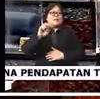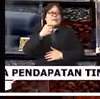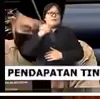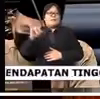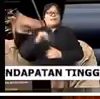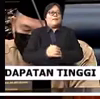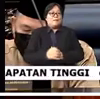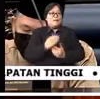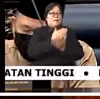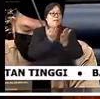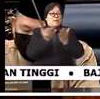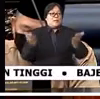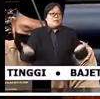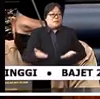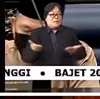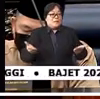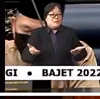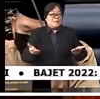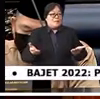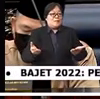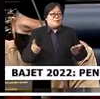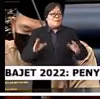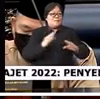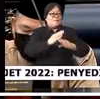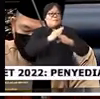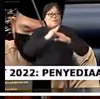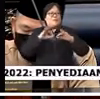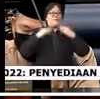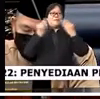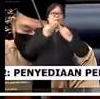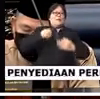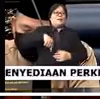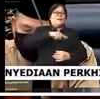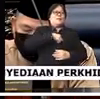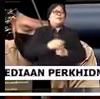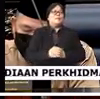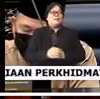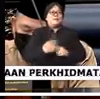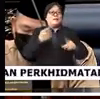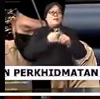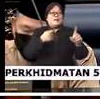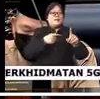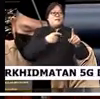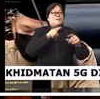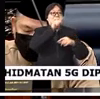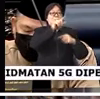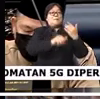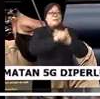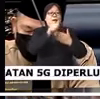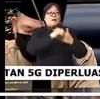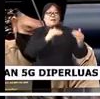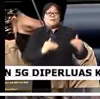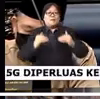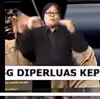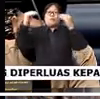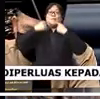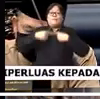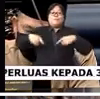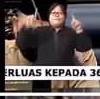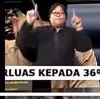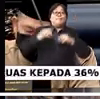ini kita tempah bersama, kukuh bagai wajah, besi jadi kersani. Belanjawan